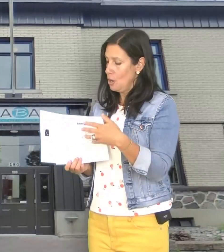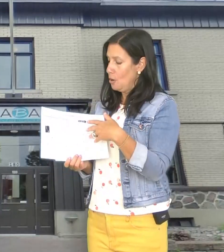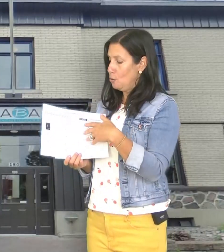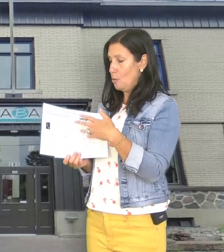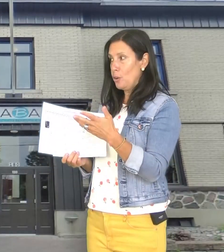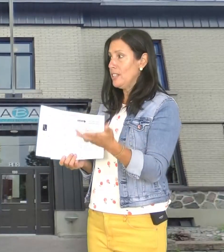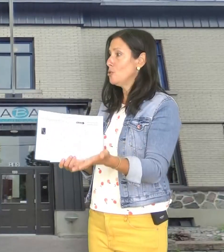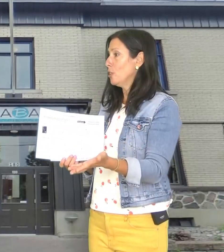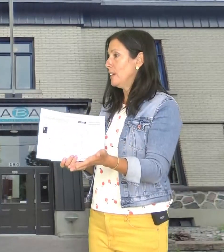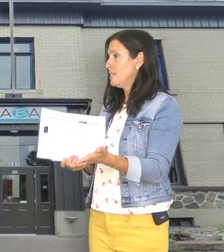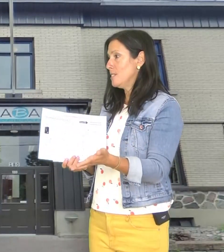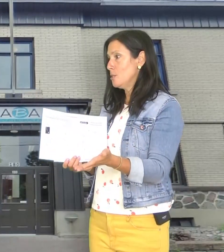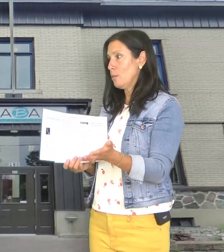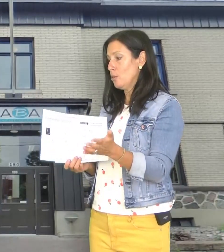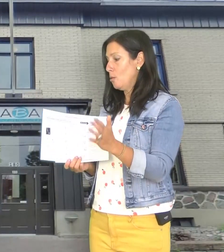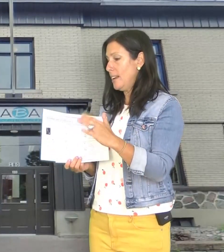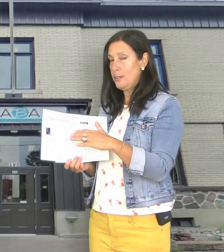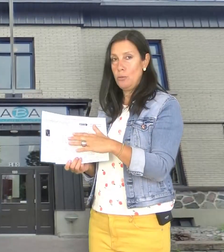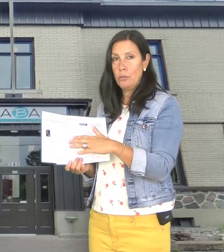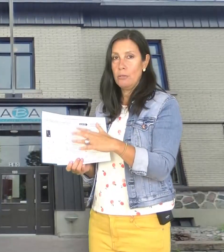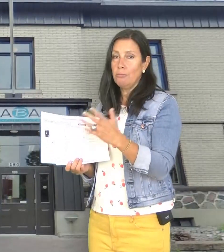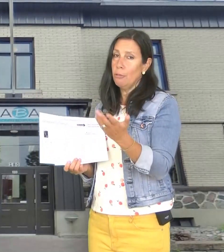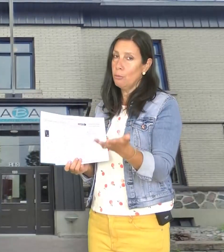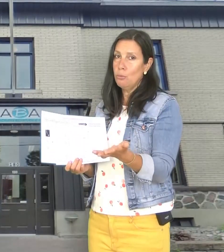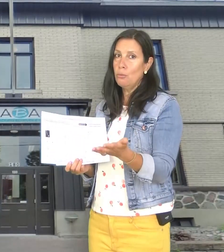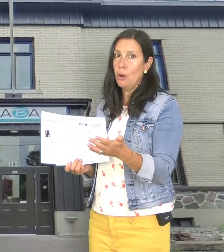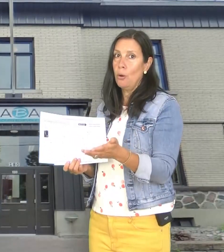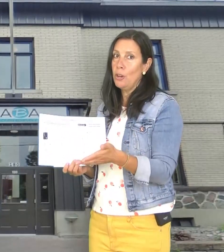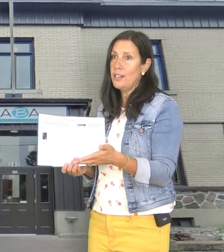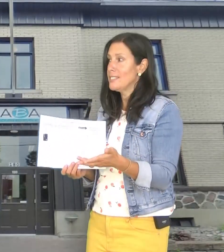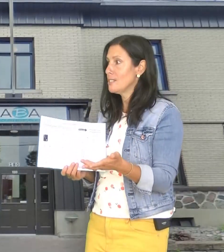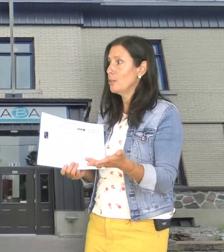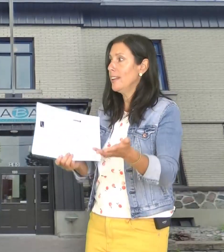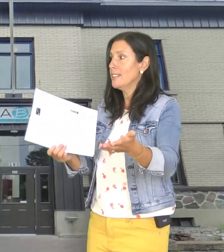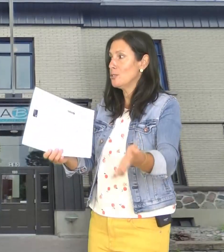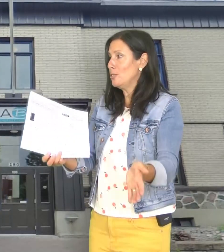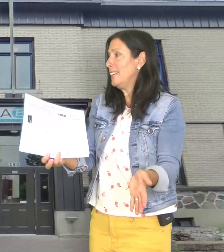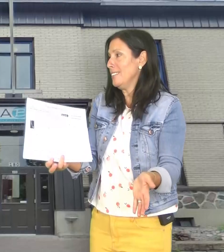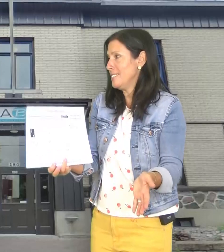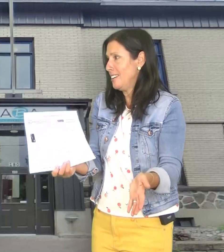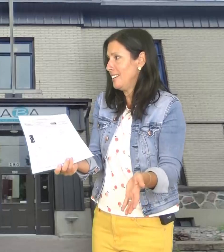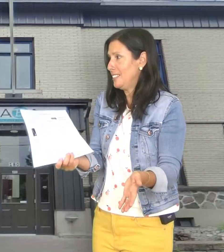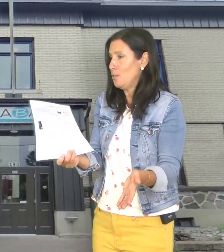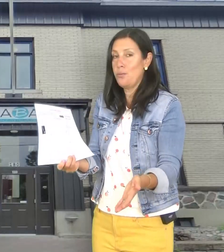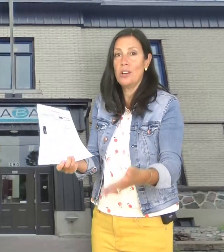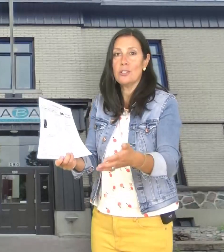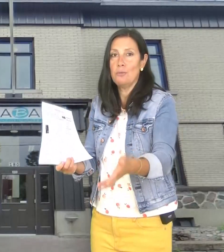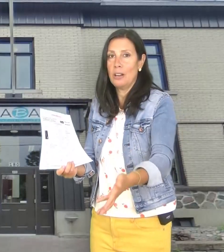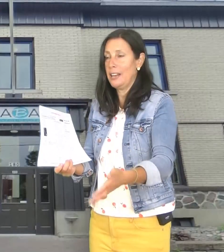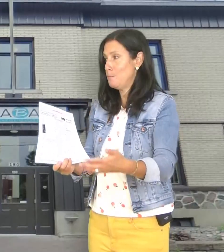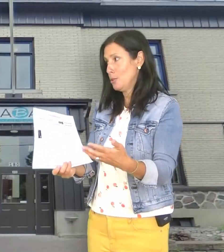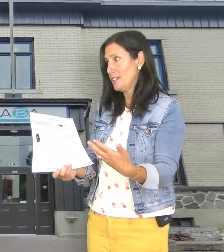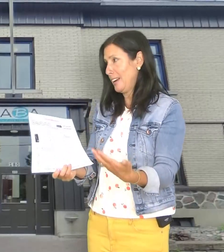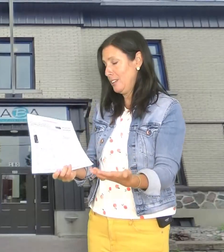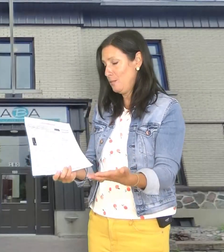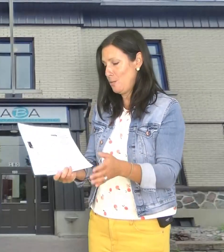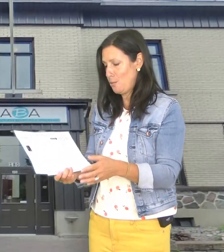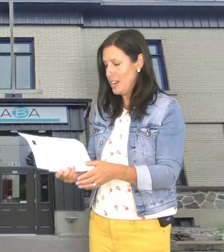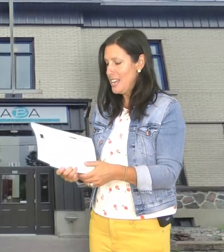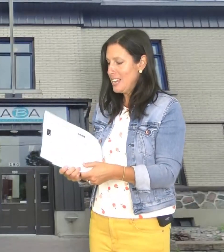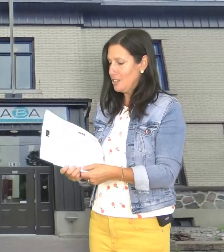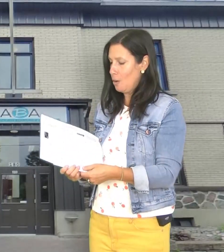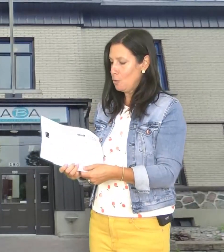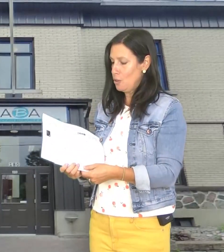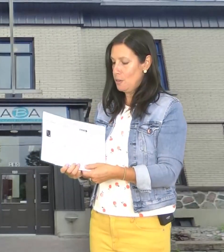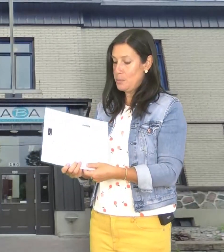quelque chose, il y un moyen de s'organiser, soit qu'on l'annule ou on le laisse dans une glaciaire. Des fois, sur le bord de la porte, ça arrive